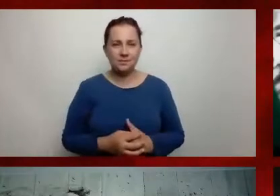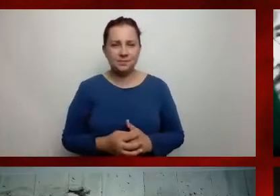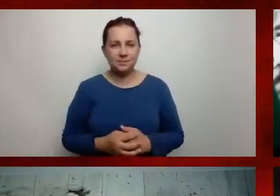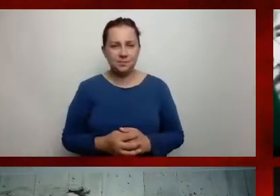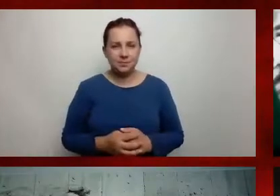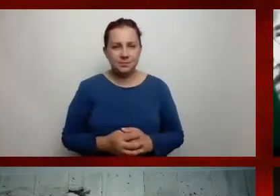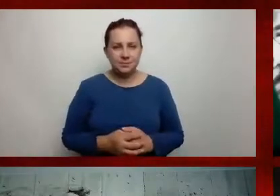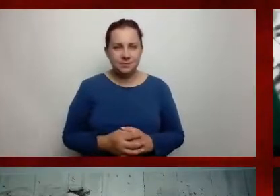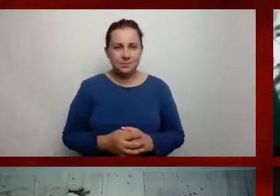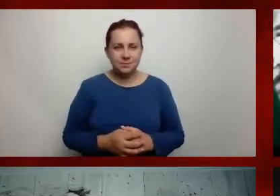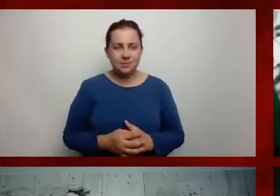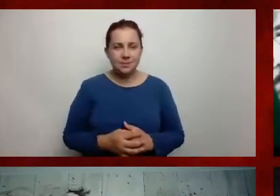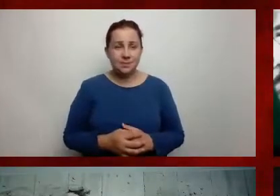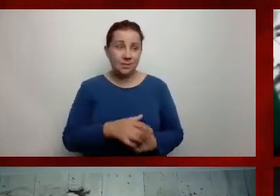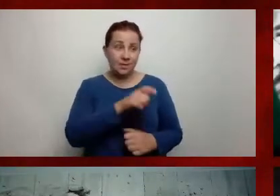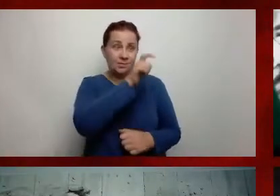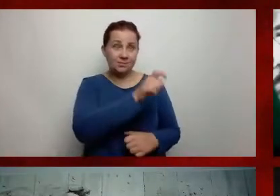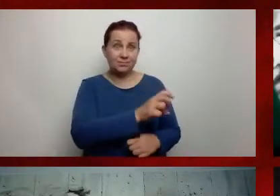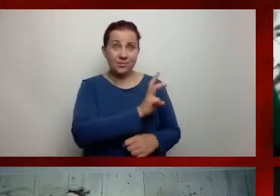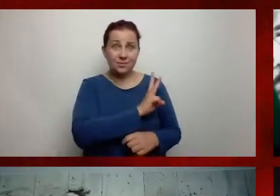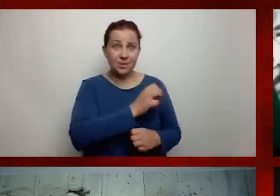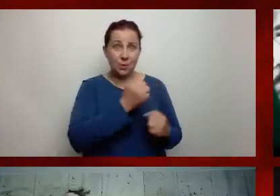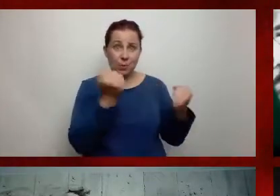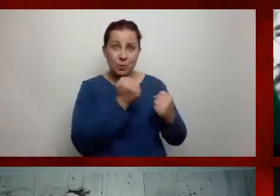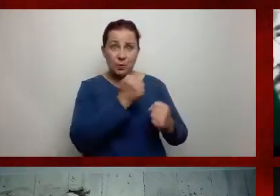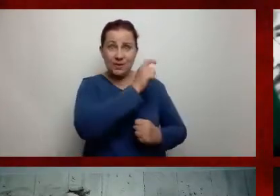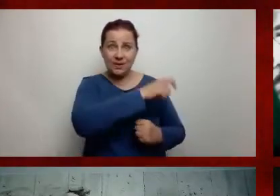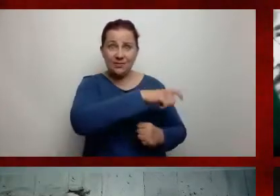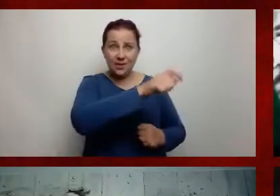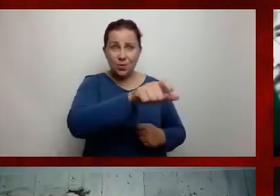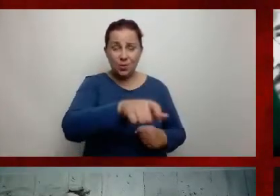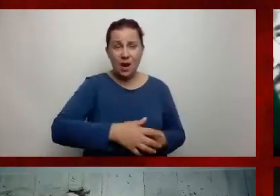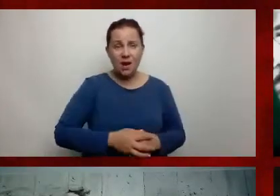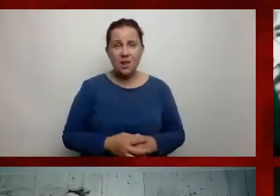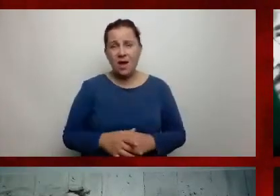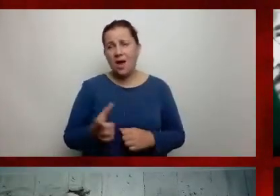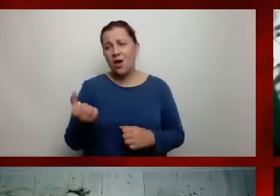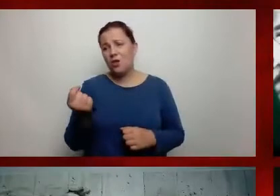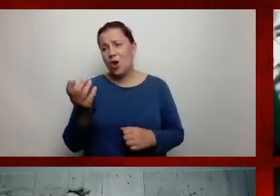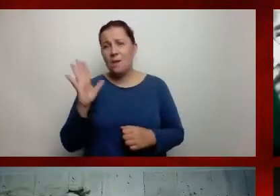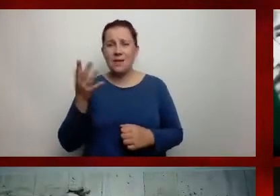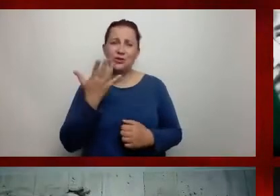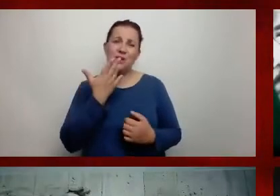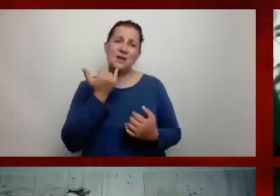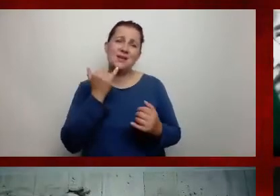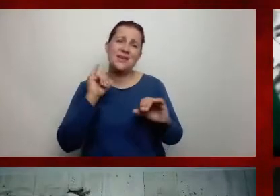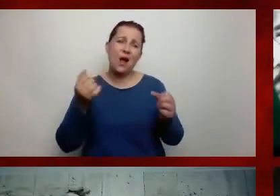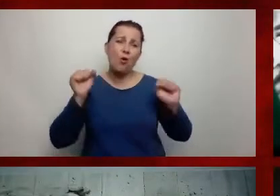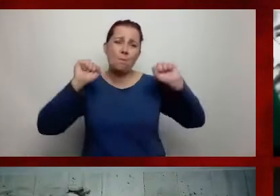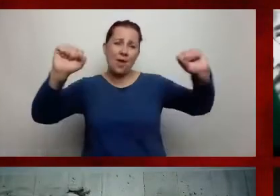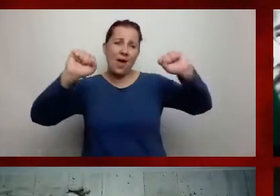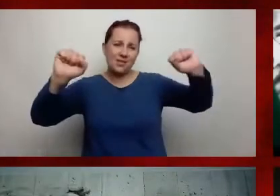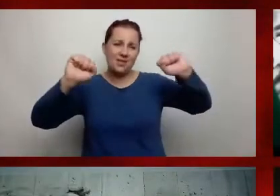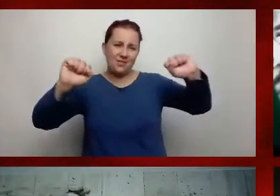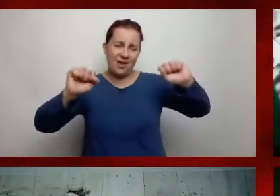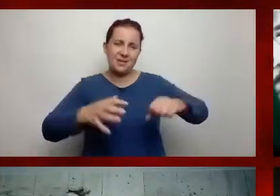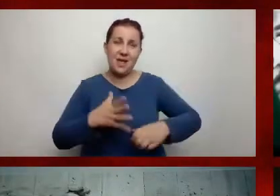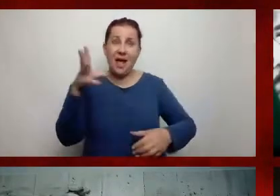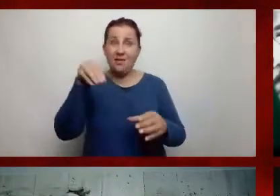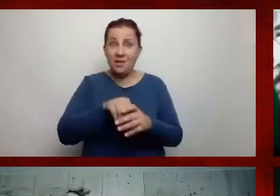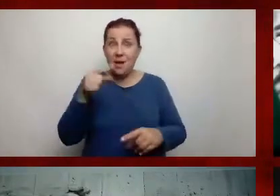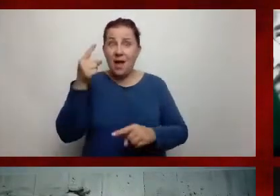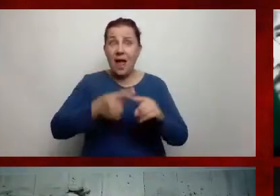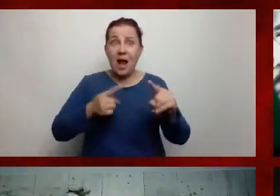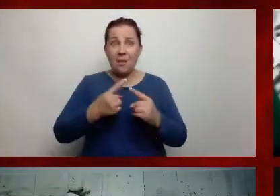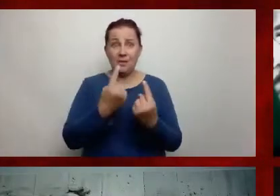no, potężną indywidualnością, a stanie się takim trochę wywrzeszczanym manifestem z elementem samobójczym na końcu,